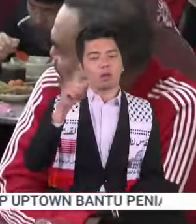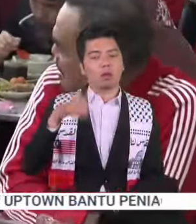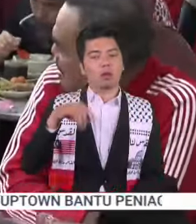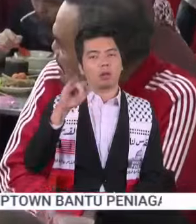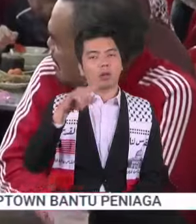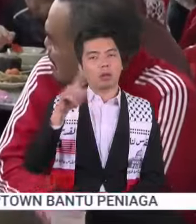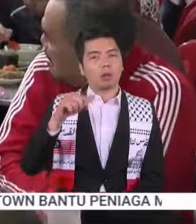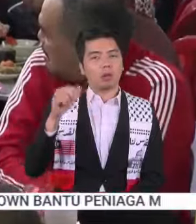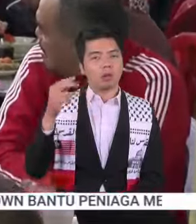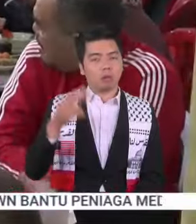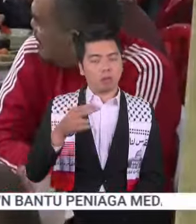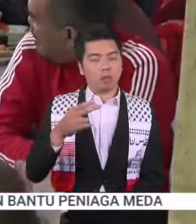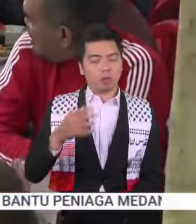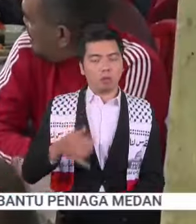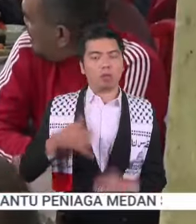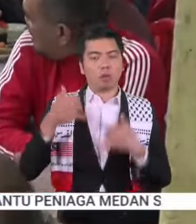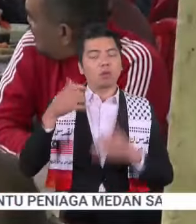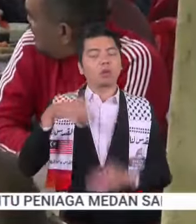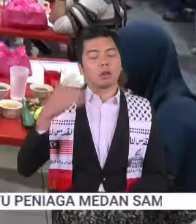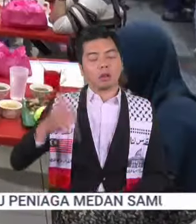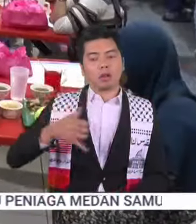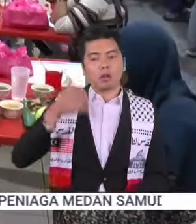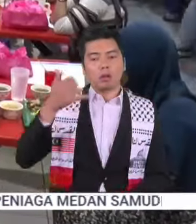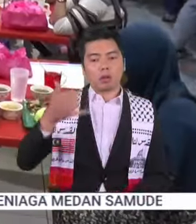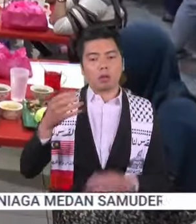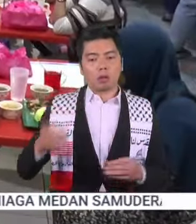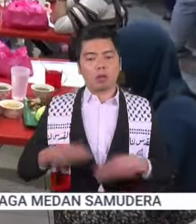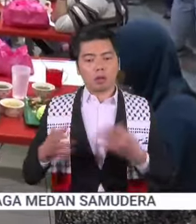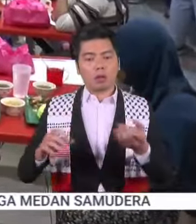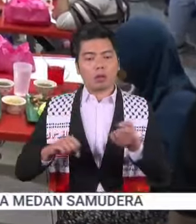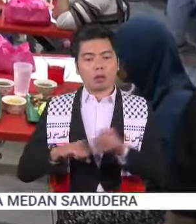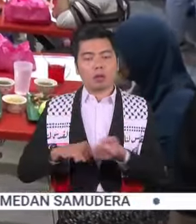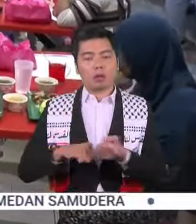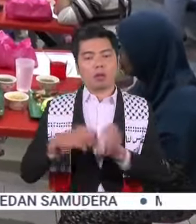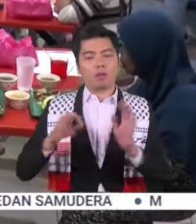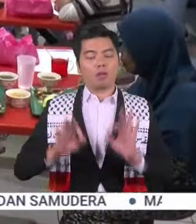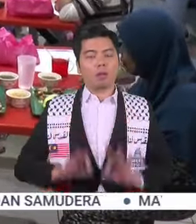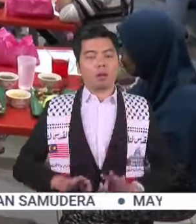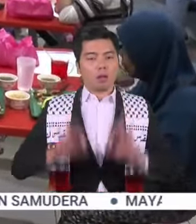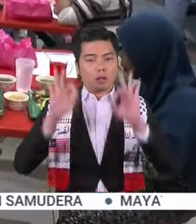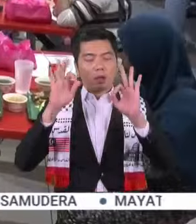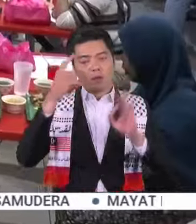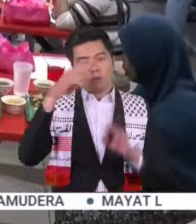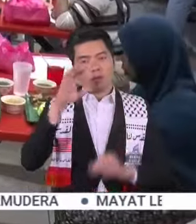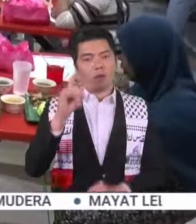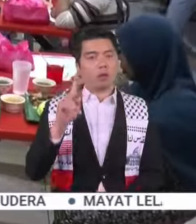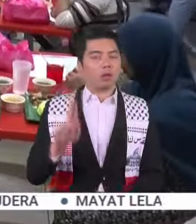Wilayah Persekutuan turut menyampaikan sumbangan kepada seorang penduduk OKU Flat Sri Johor.